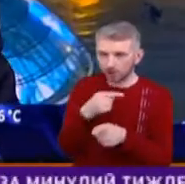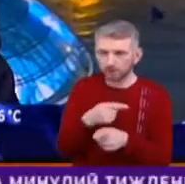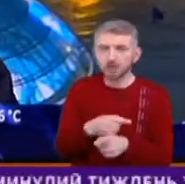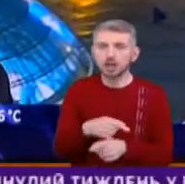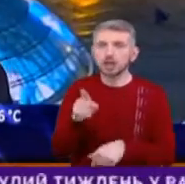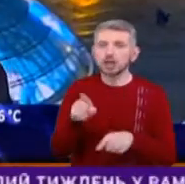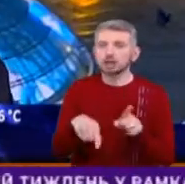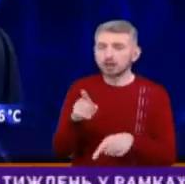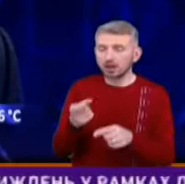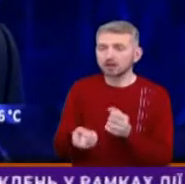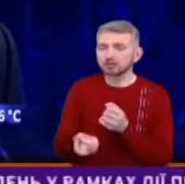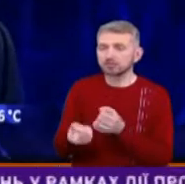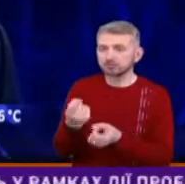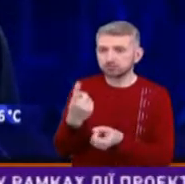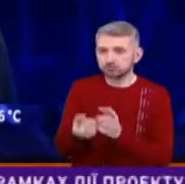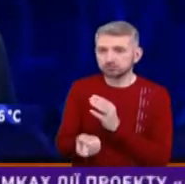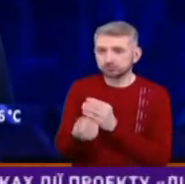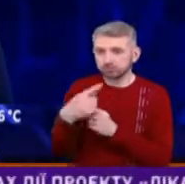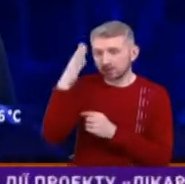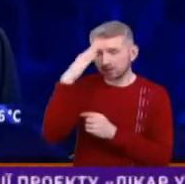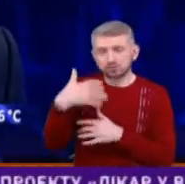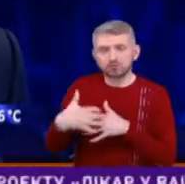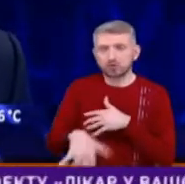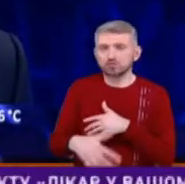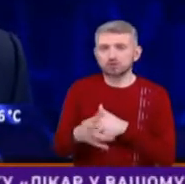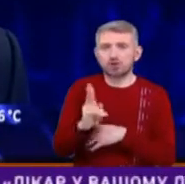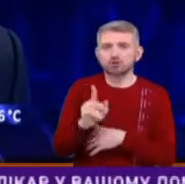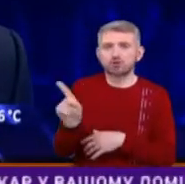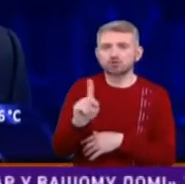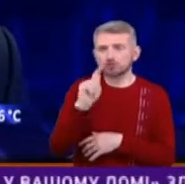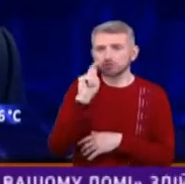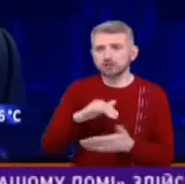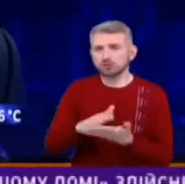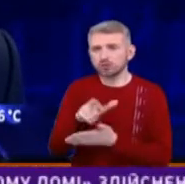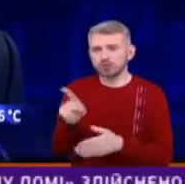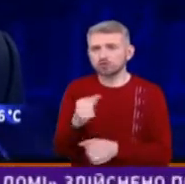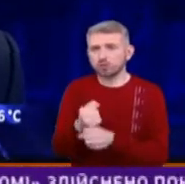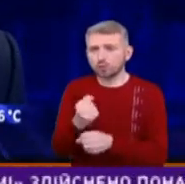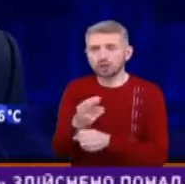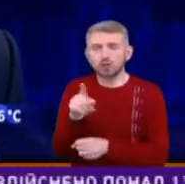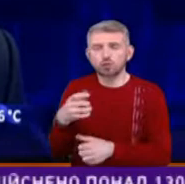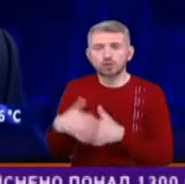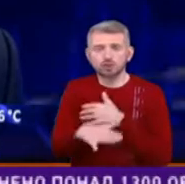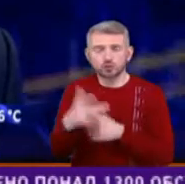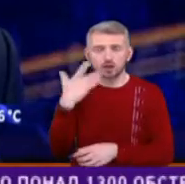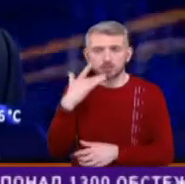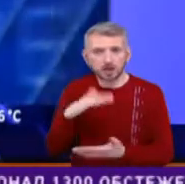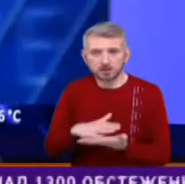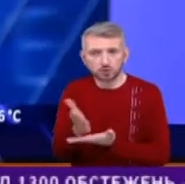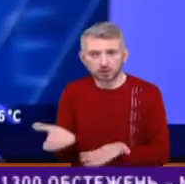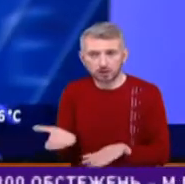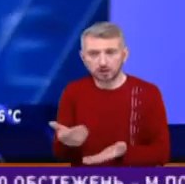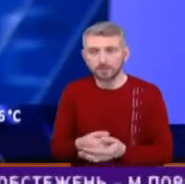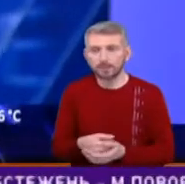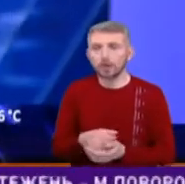питання витягнуть, справді, Трамп абсолютно байдуже, хто там що з українських політиків що робить, але для нього не байдуже американська політика. А